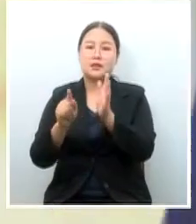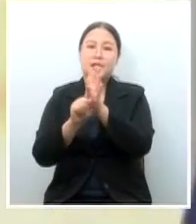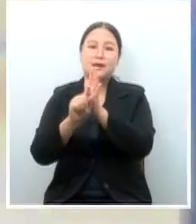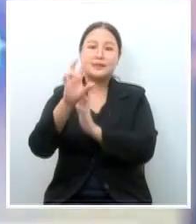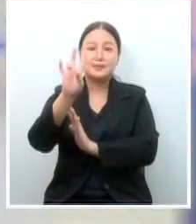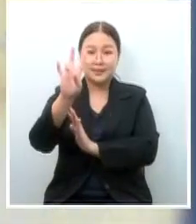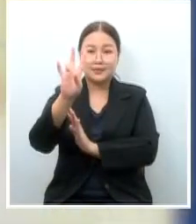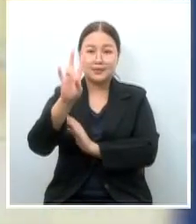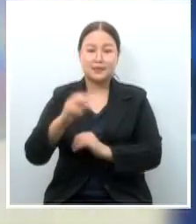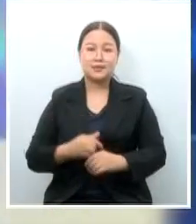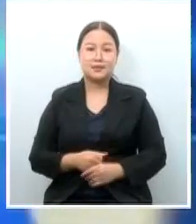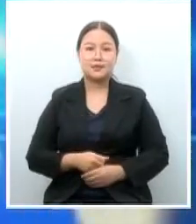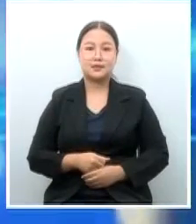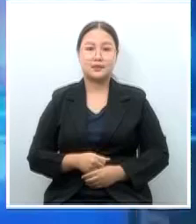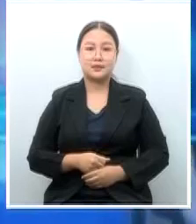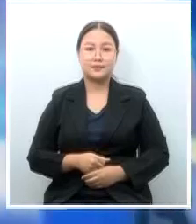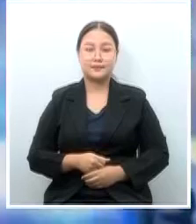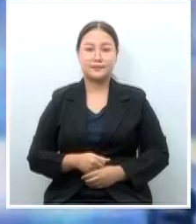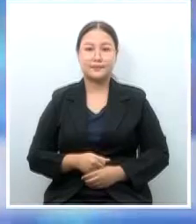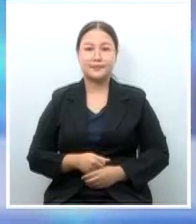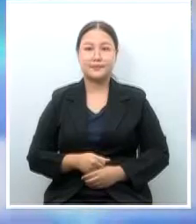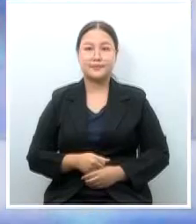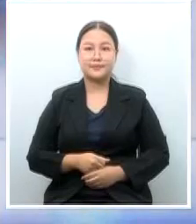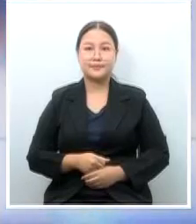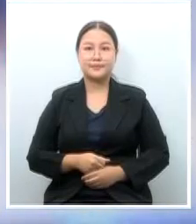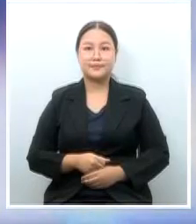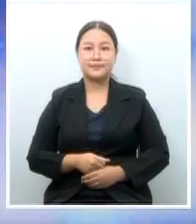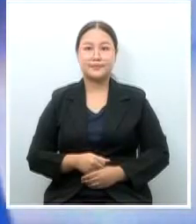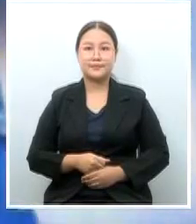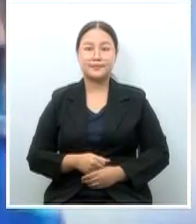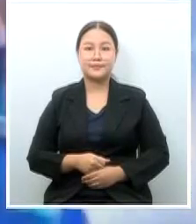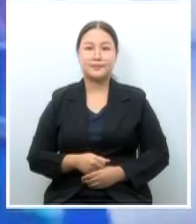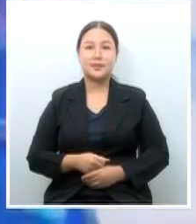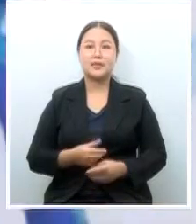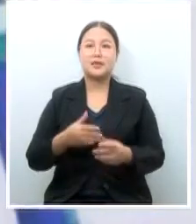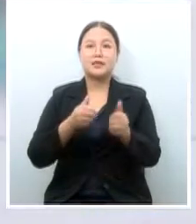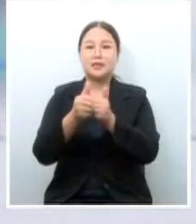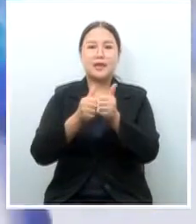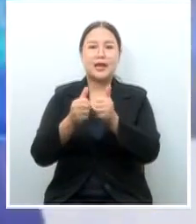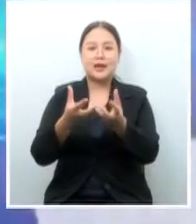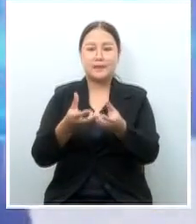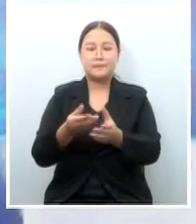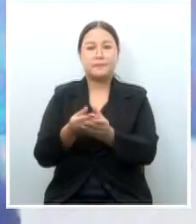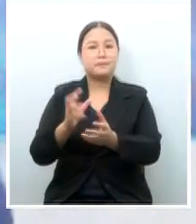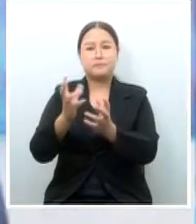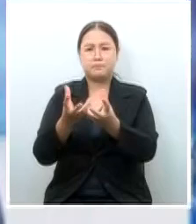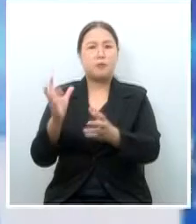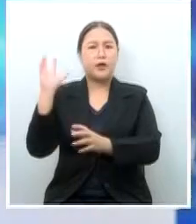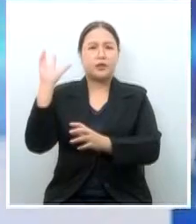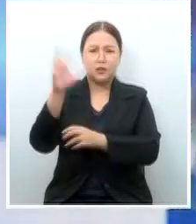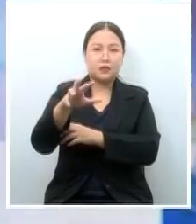ยกีฬาแฮนด์บอลกรมพละศึกษา8สมัยกีฬาแฮนด์บอลการแข่งขันกีฬาแห่งชาติ3สมั